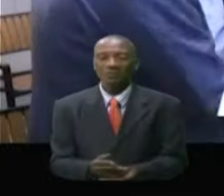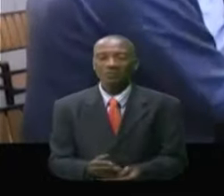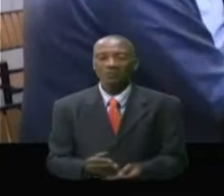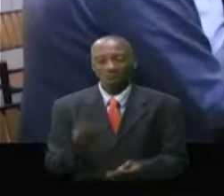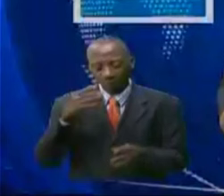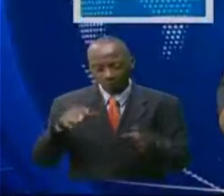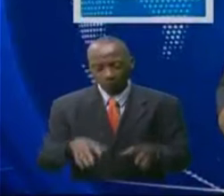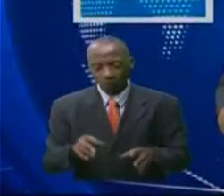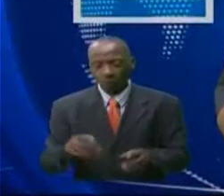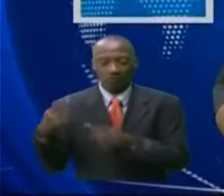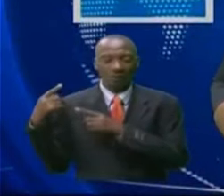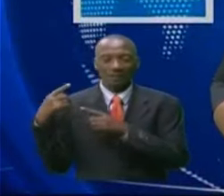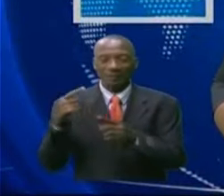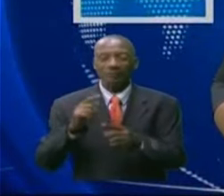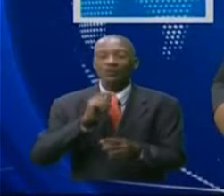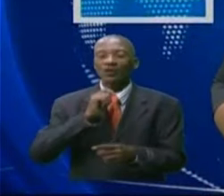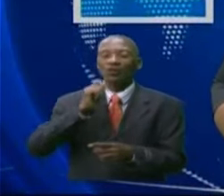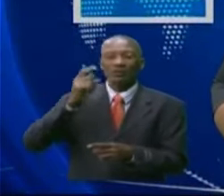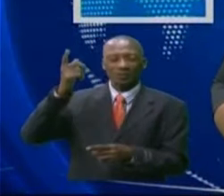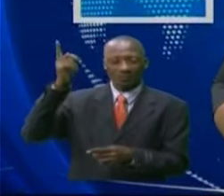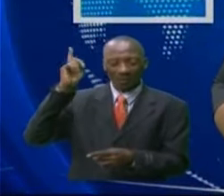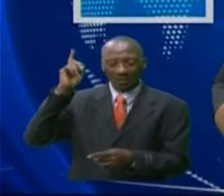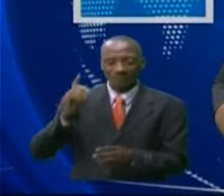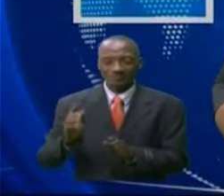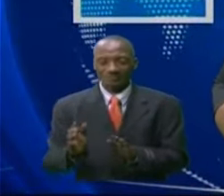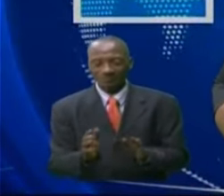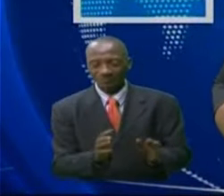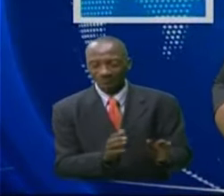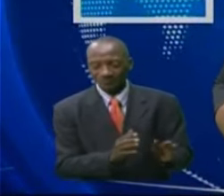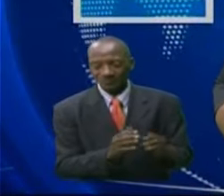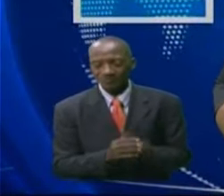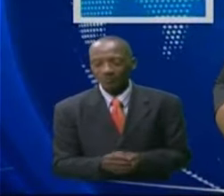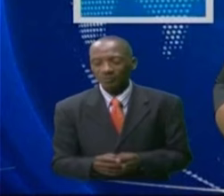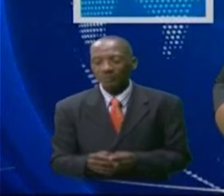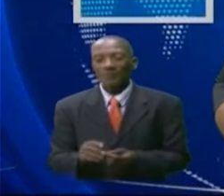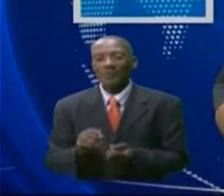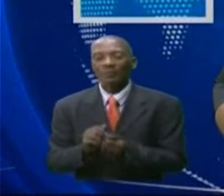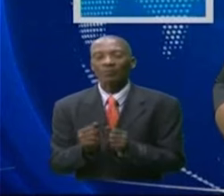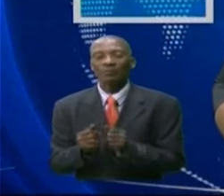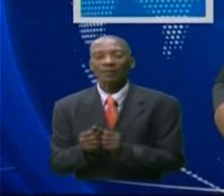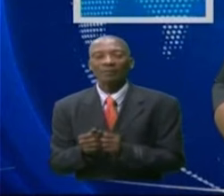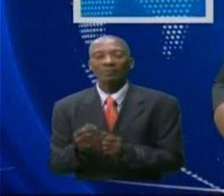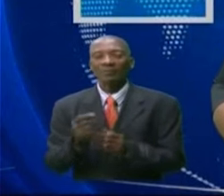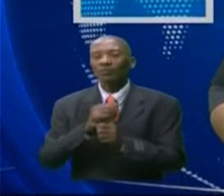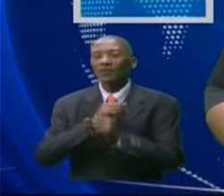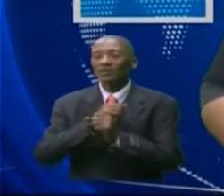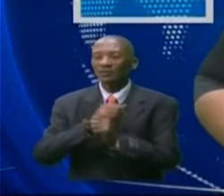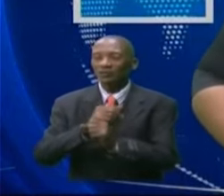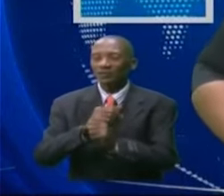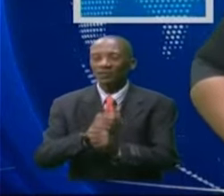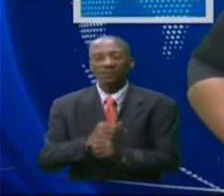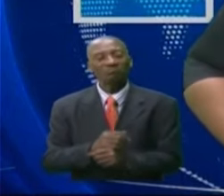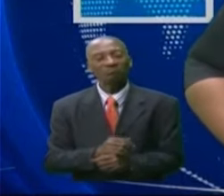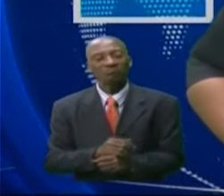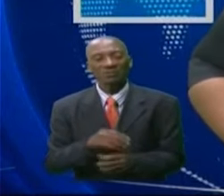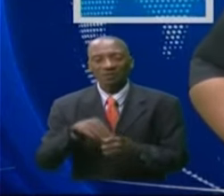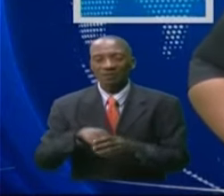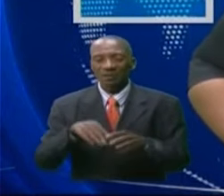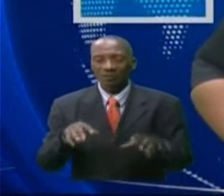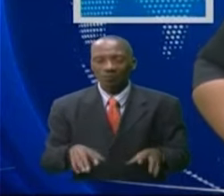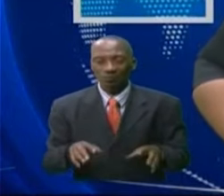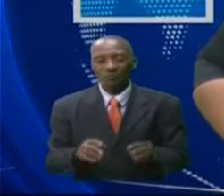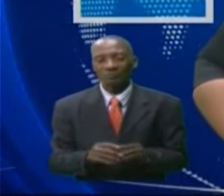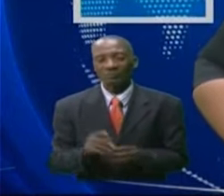l'époque coloniale. Et puis le modèle ivoirien en matière de sécurité sociale inspire bien la République démocratique du Congo. Une